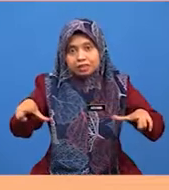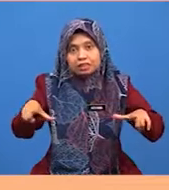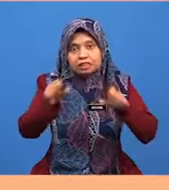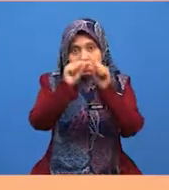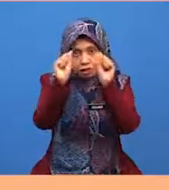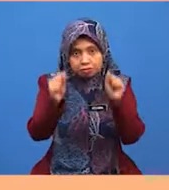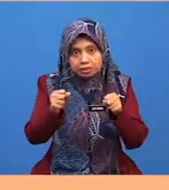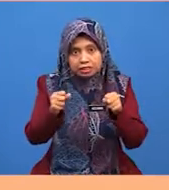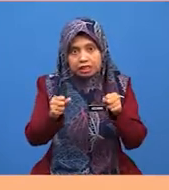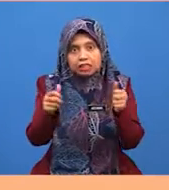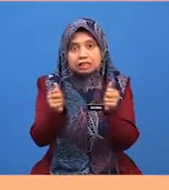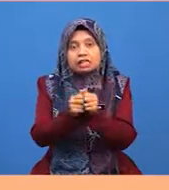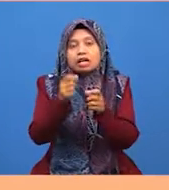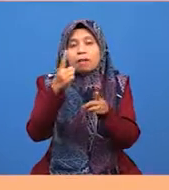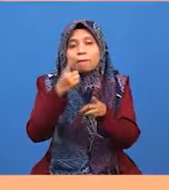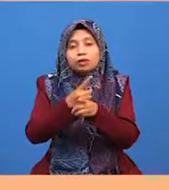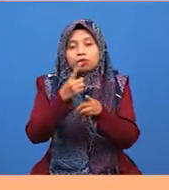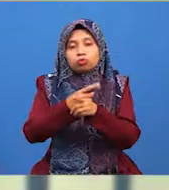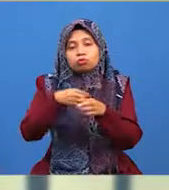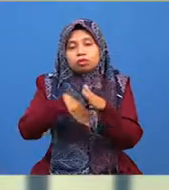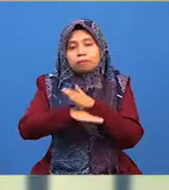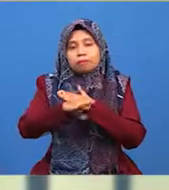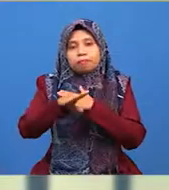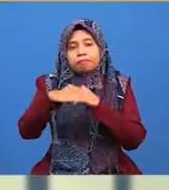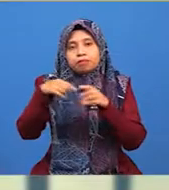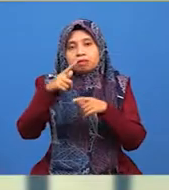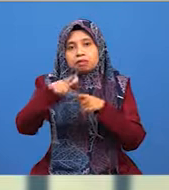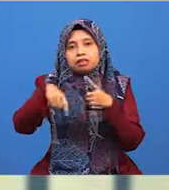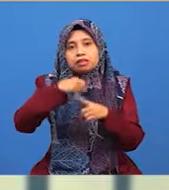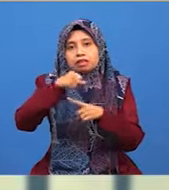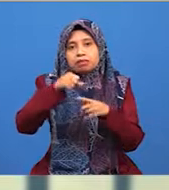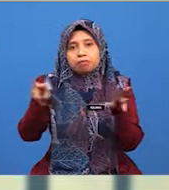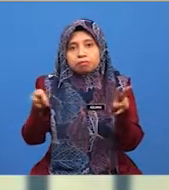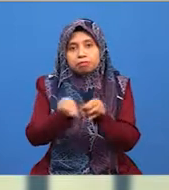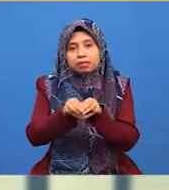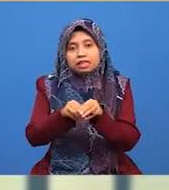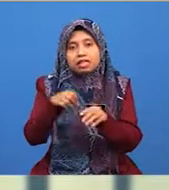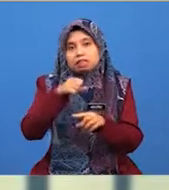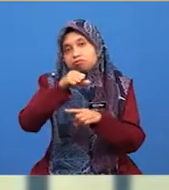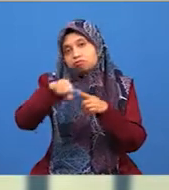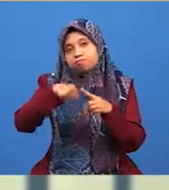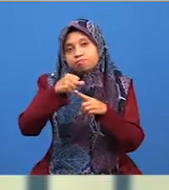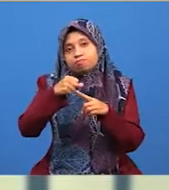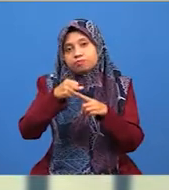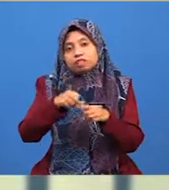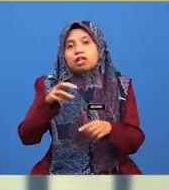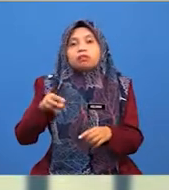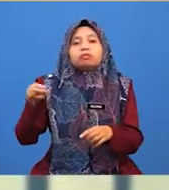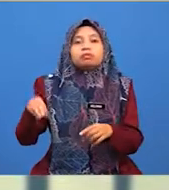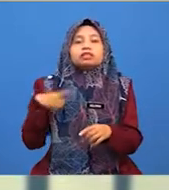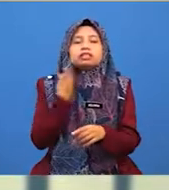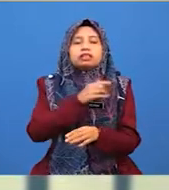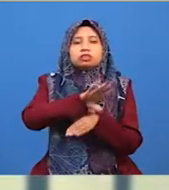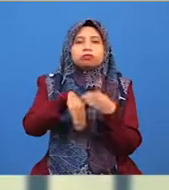betul dalam pelbagai situasi. Ya, murid-murid, kita semua